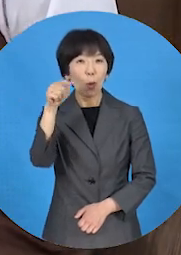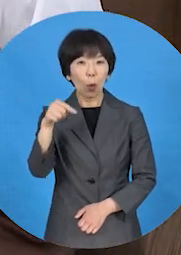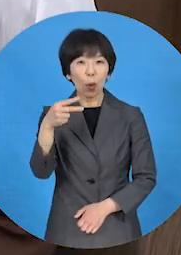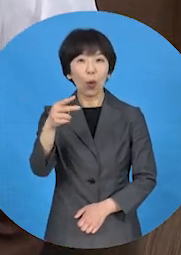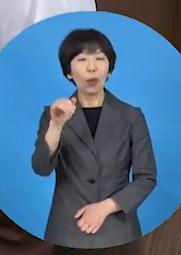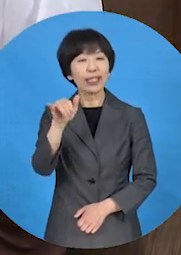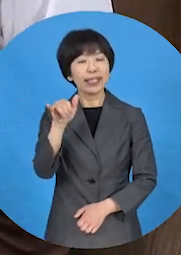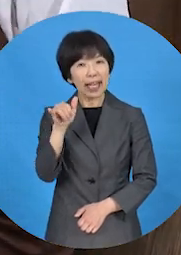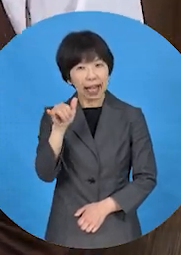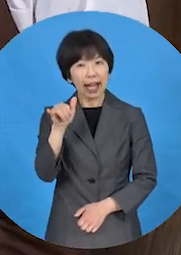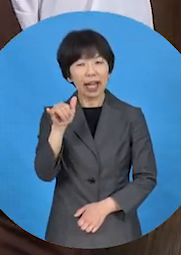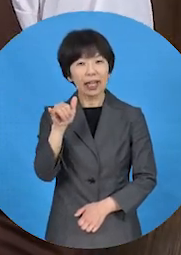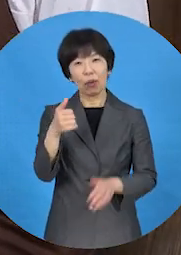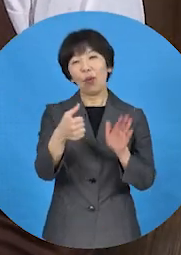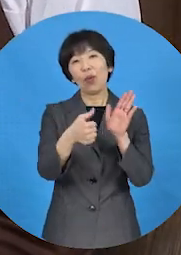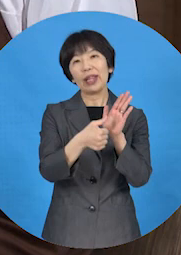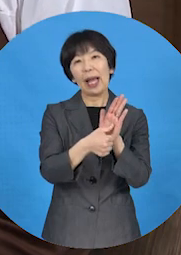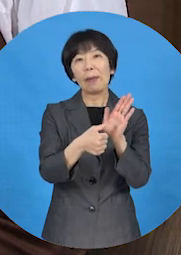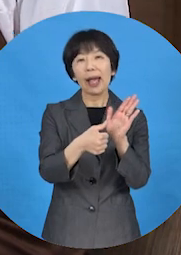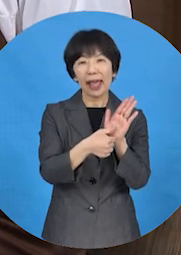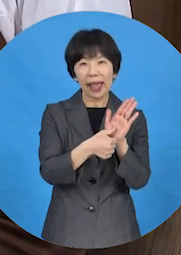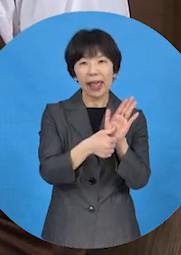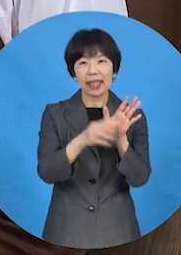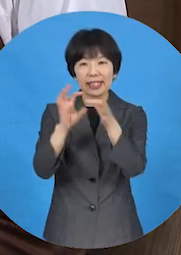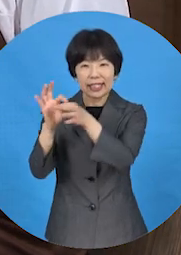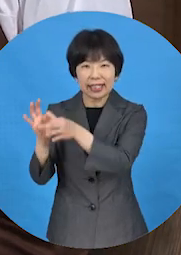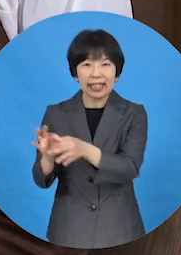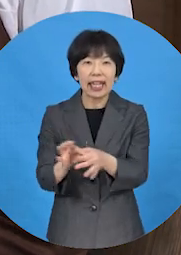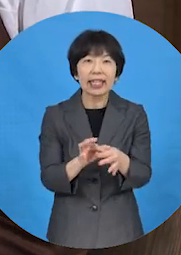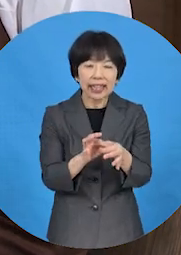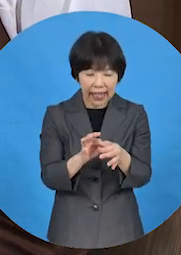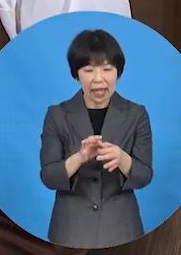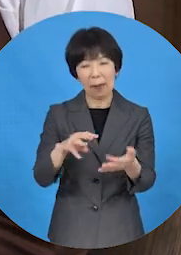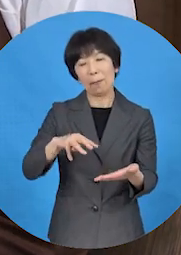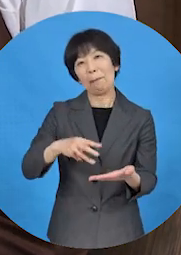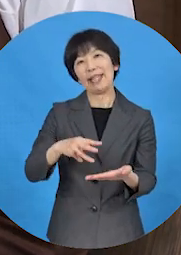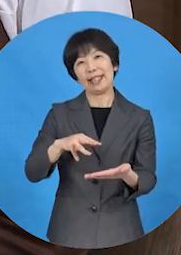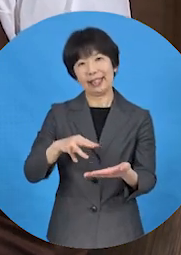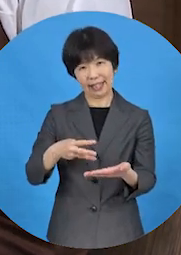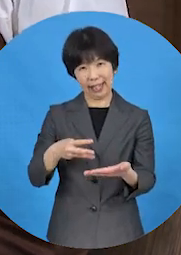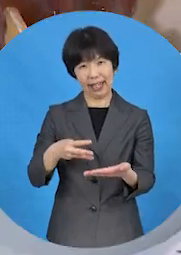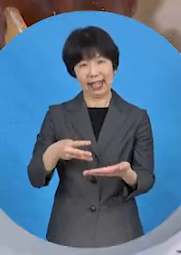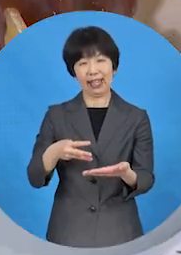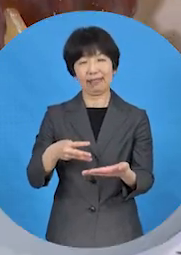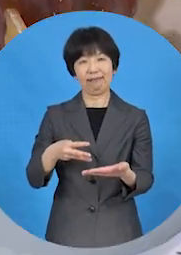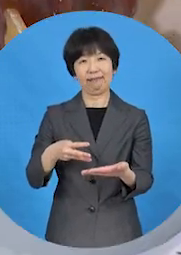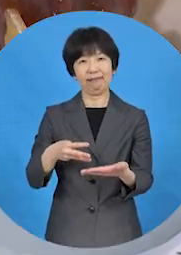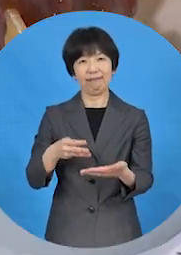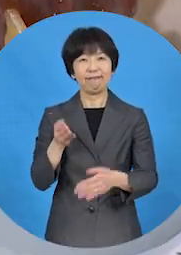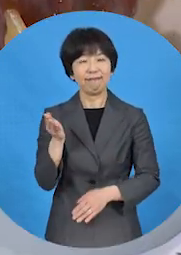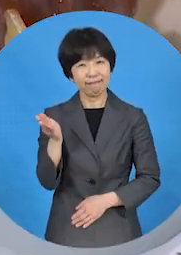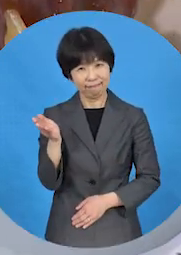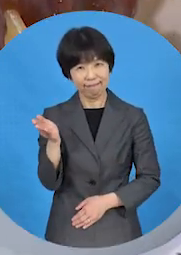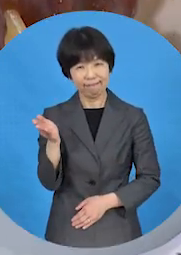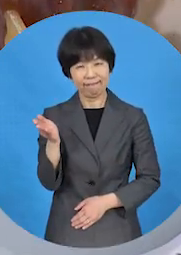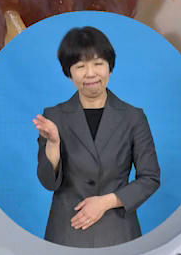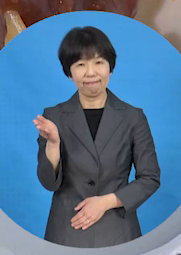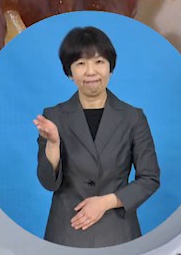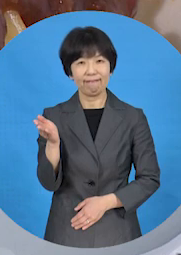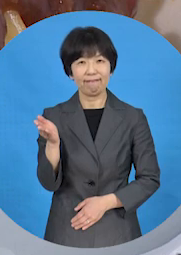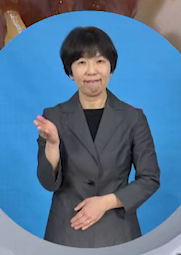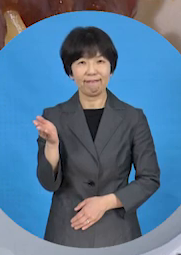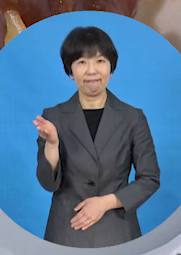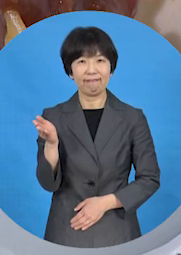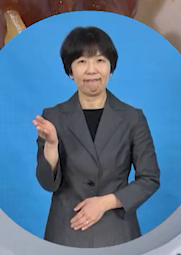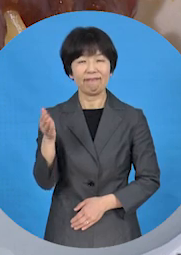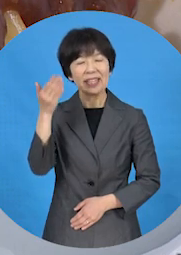開館に際しましてイタリアのボローニャ市にちなんだメニューで、ボロネーゼのパスタでございます。どうぞご賞味ください。 あ、そうな